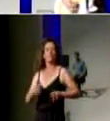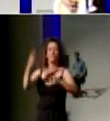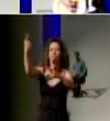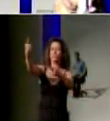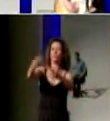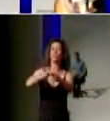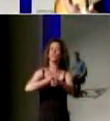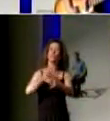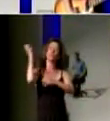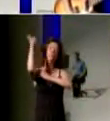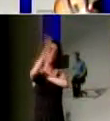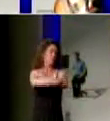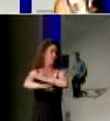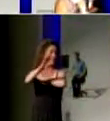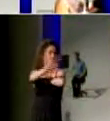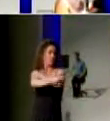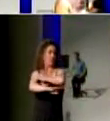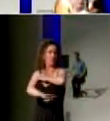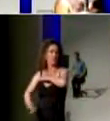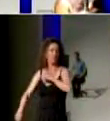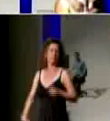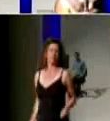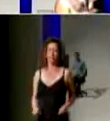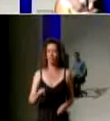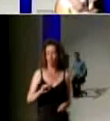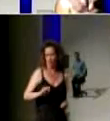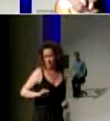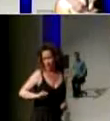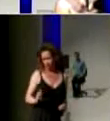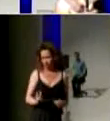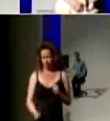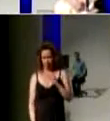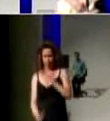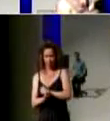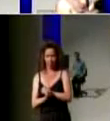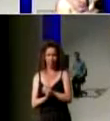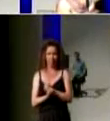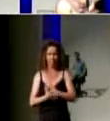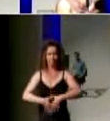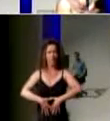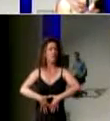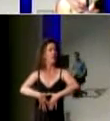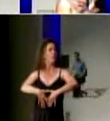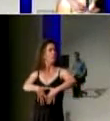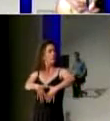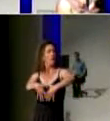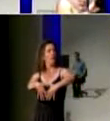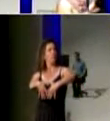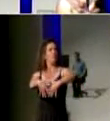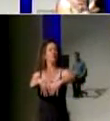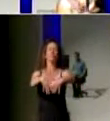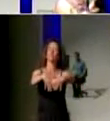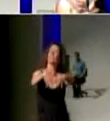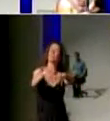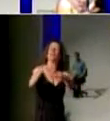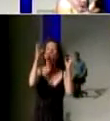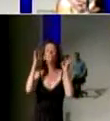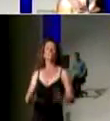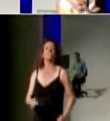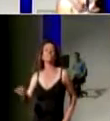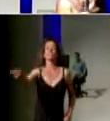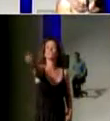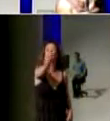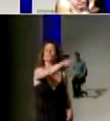L'antichambre sous les yeux de mes sept ans. C'est cette vie dans le temps